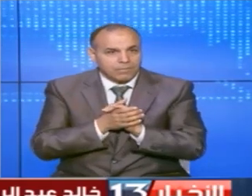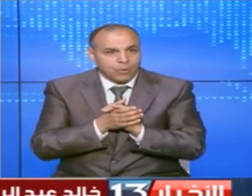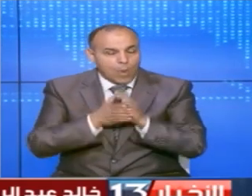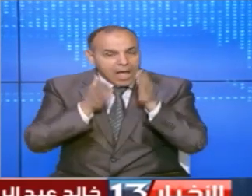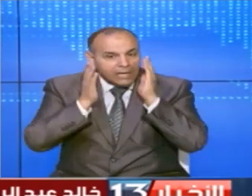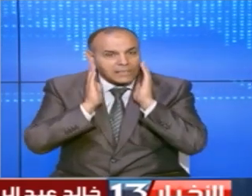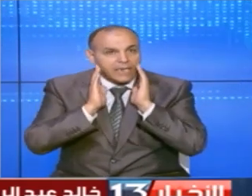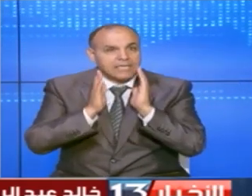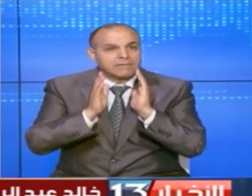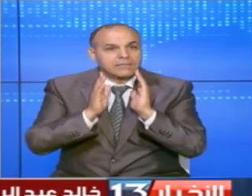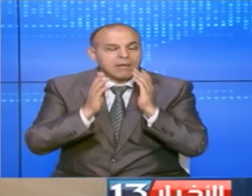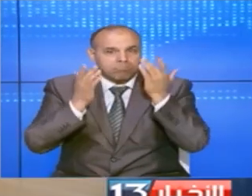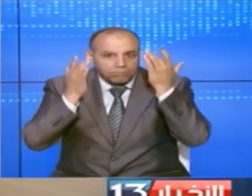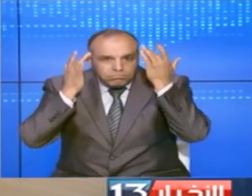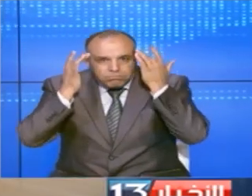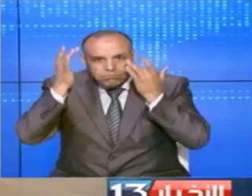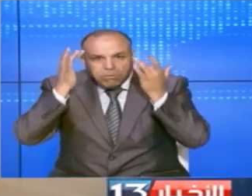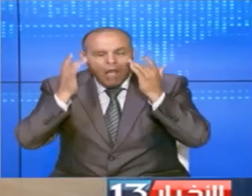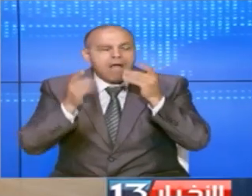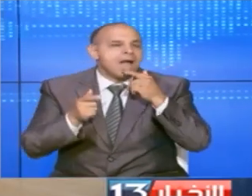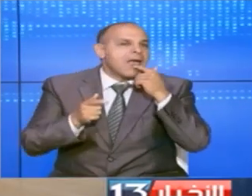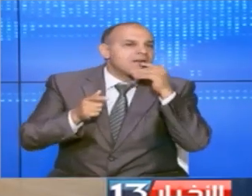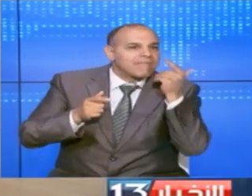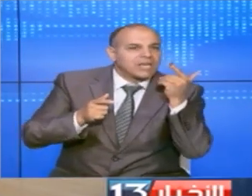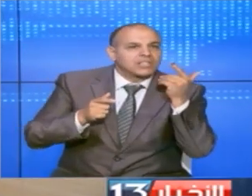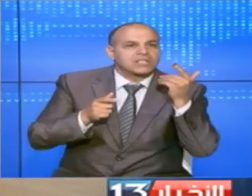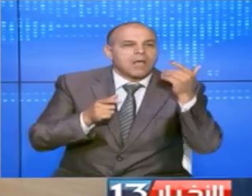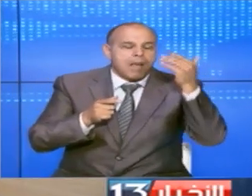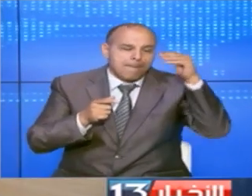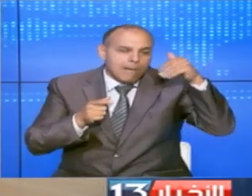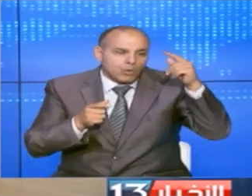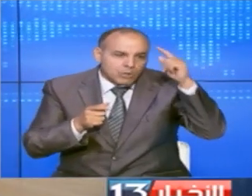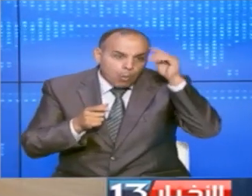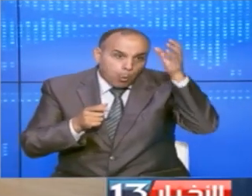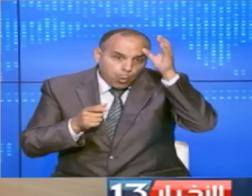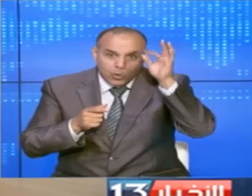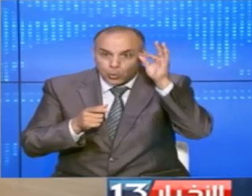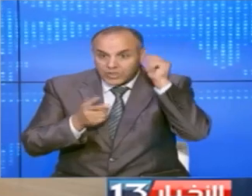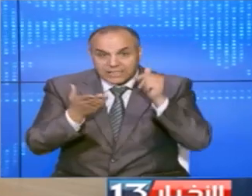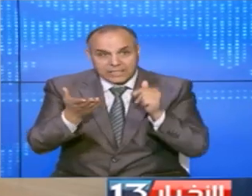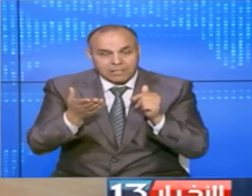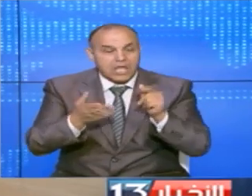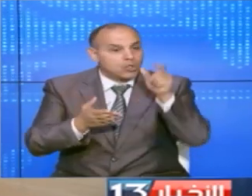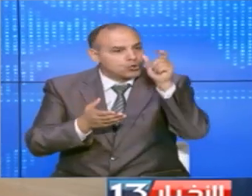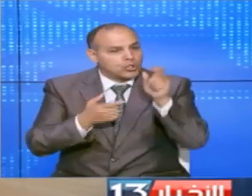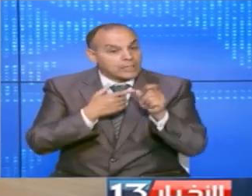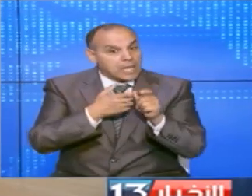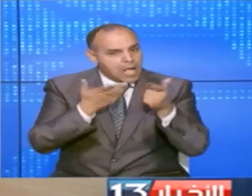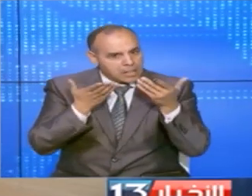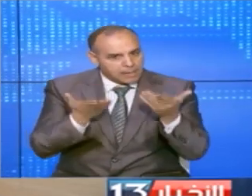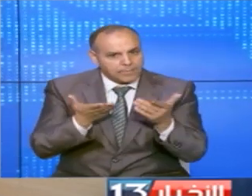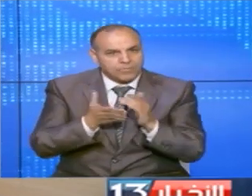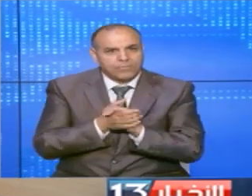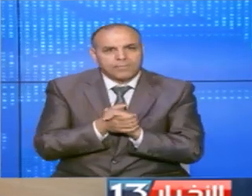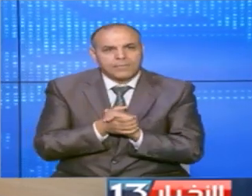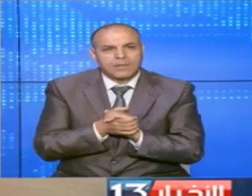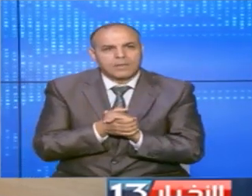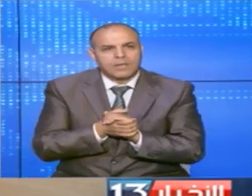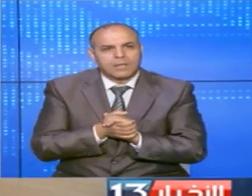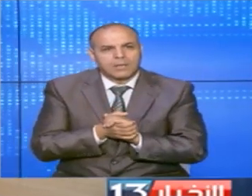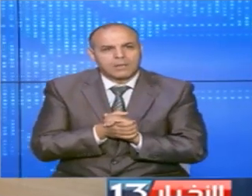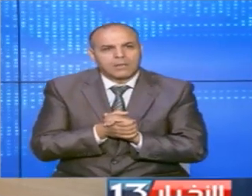على فلسفه محمود المسؤولين وهي ف اه التركيز على الانسان كانسان ايضا الى الى الى